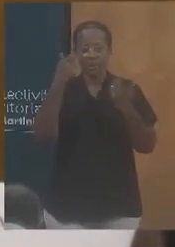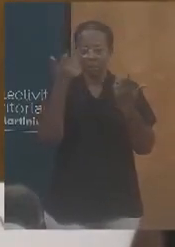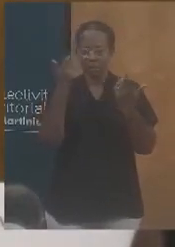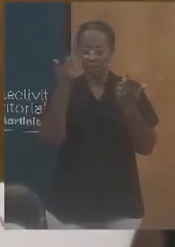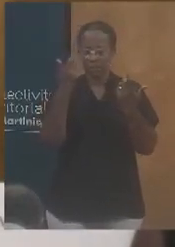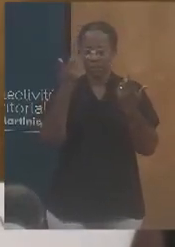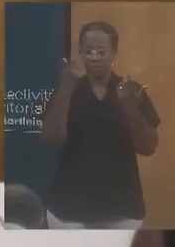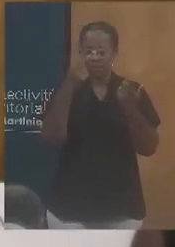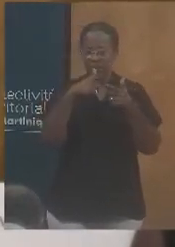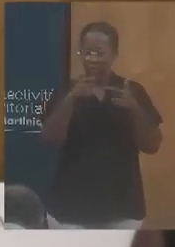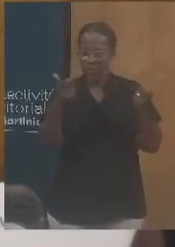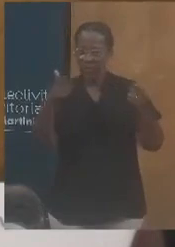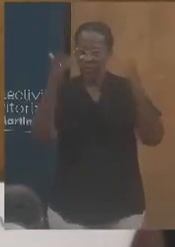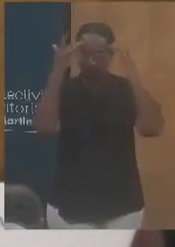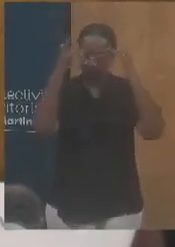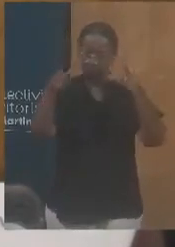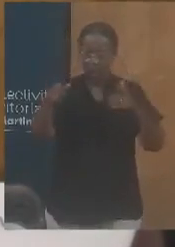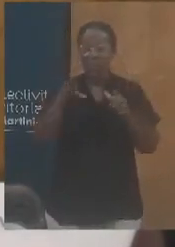liés.